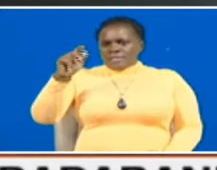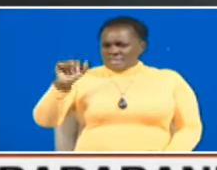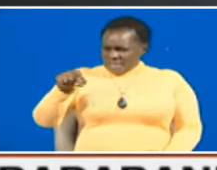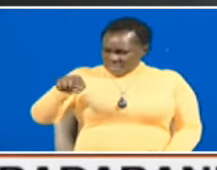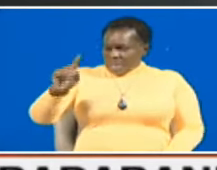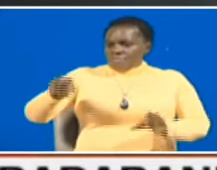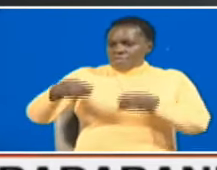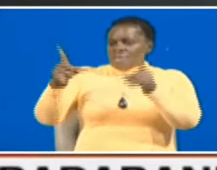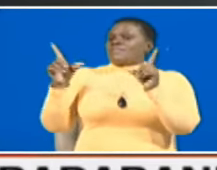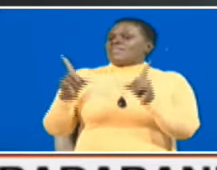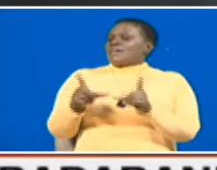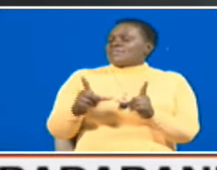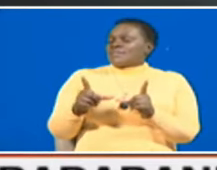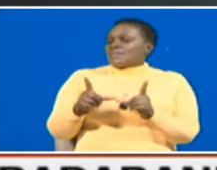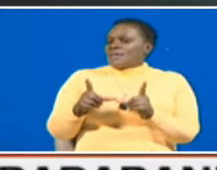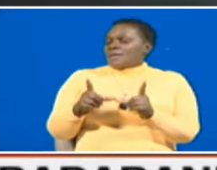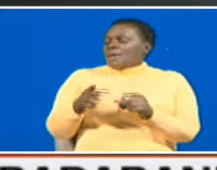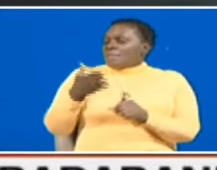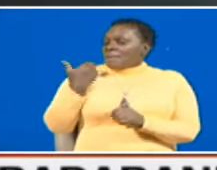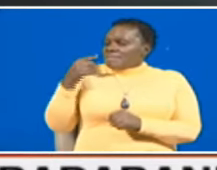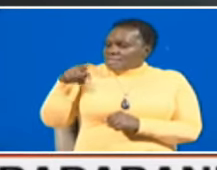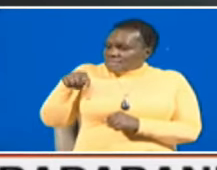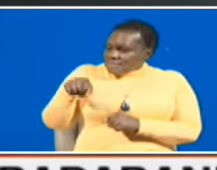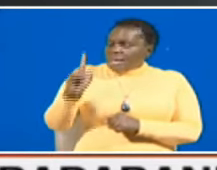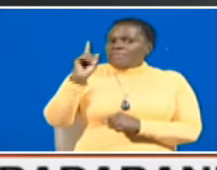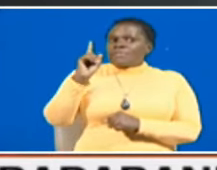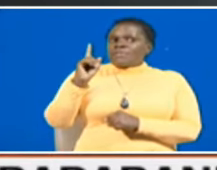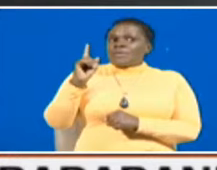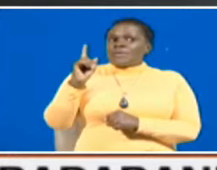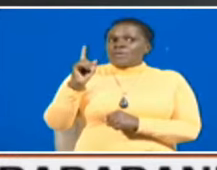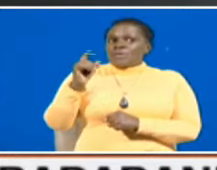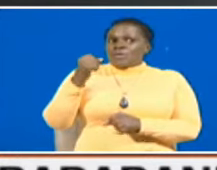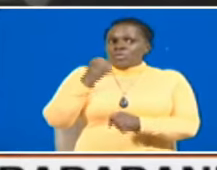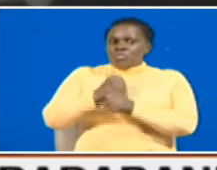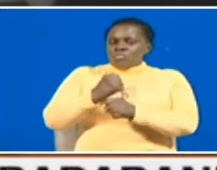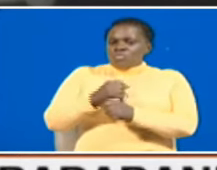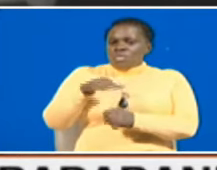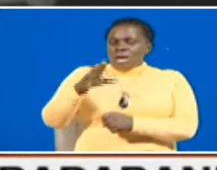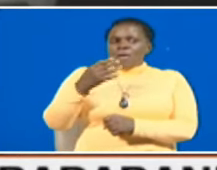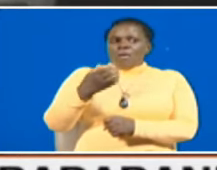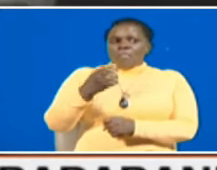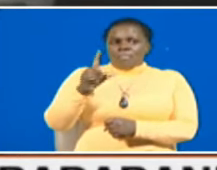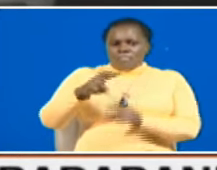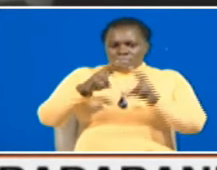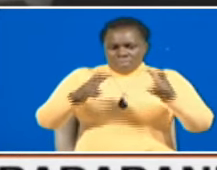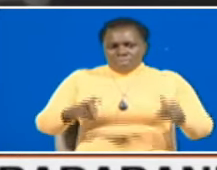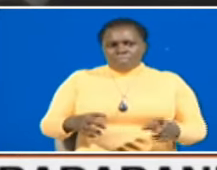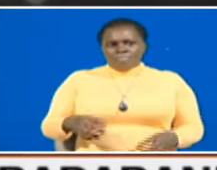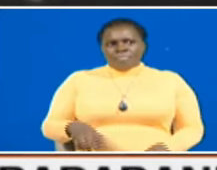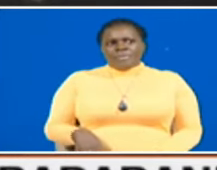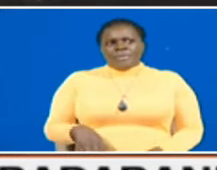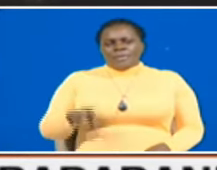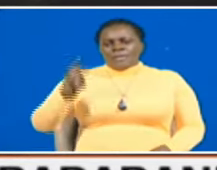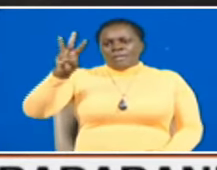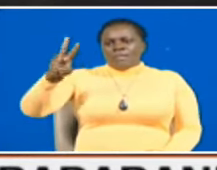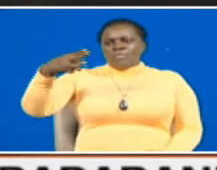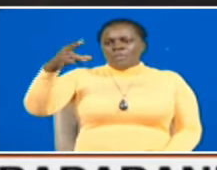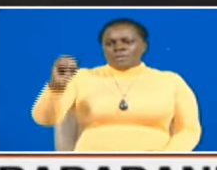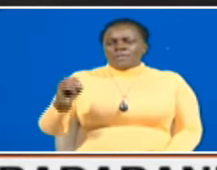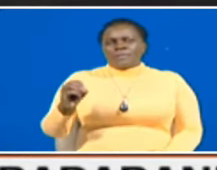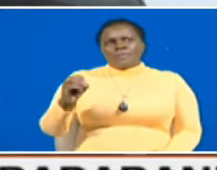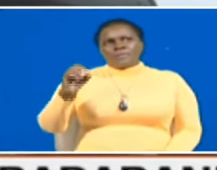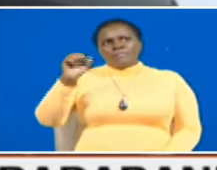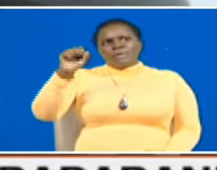is doing that, and they should carry their own cross. Shirika la Afya Duniani linasema kati ya